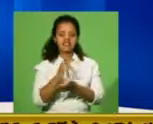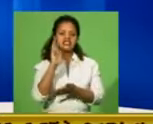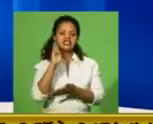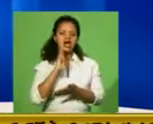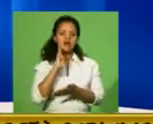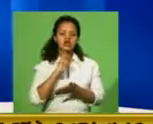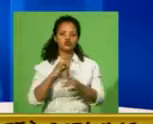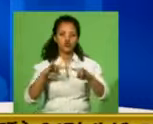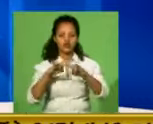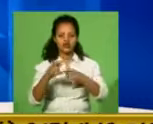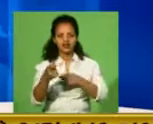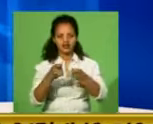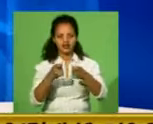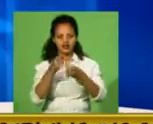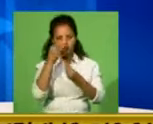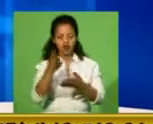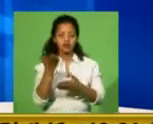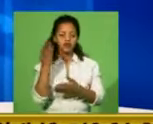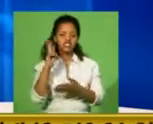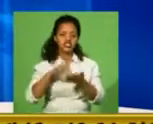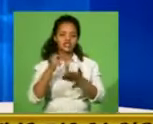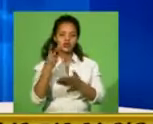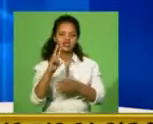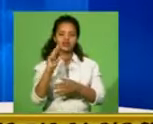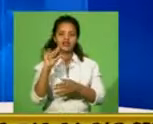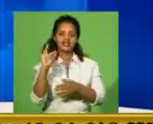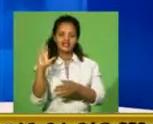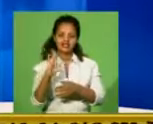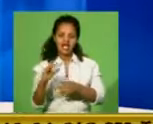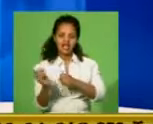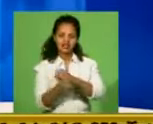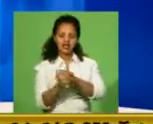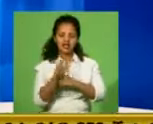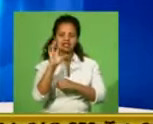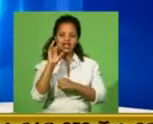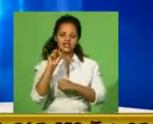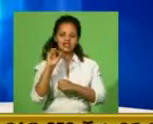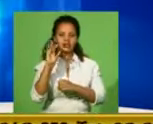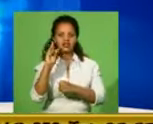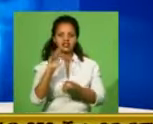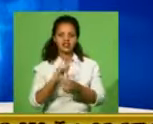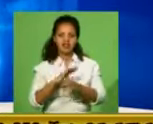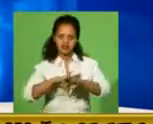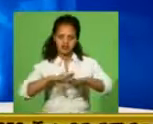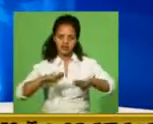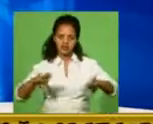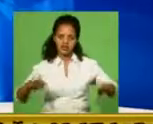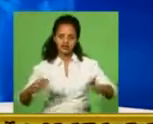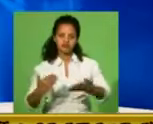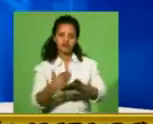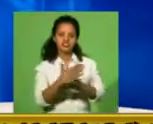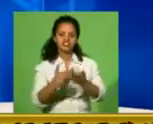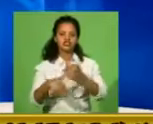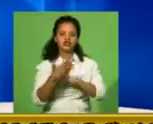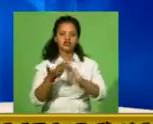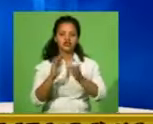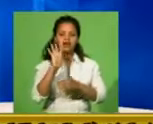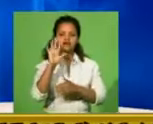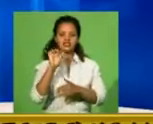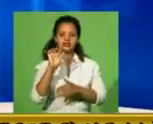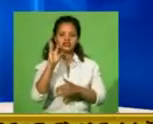ዞን አስተዳደር አስታውቋል። በ2012 የበልግ አዝመራ ከ77 ሺህ በላይ ሄክታር መሬት በምርት የተሸፈነ ሲሆን